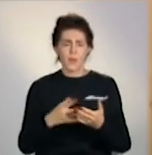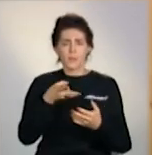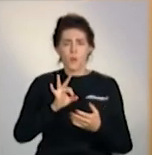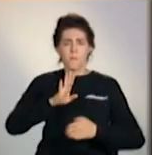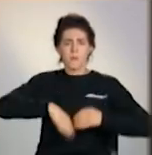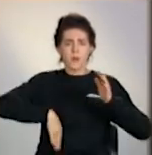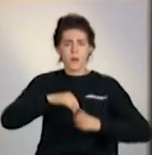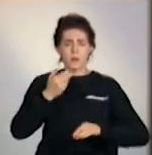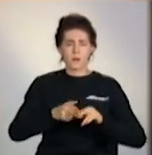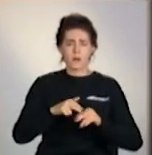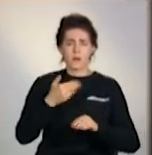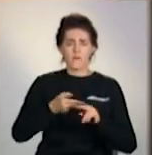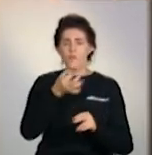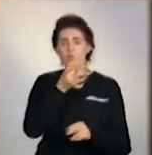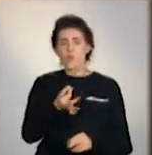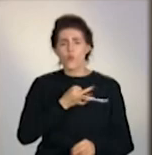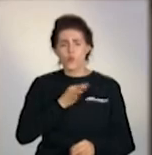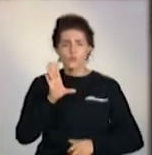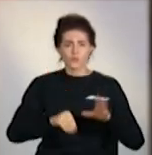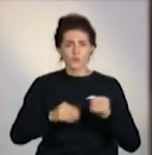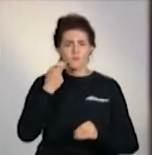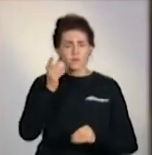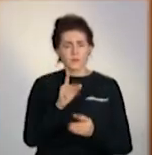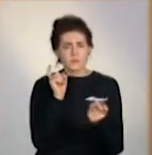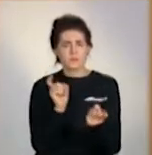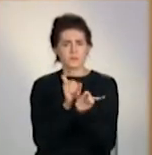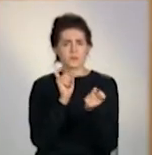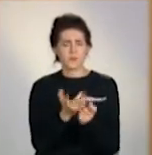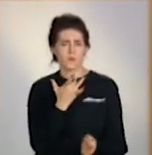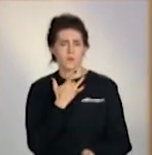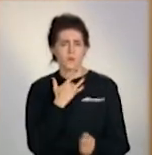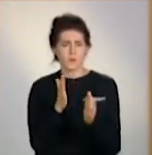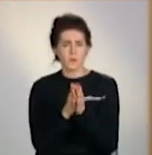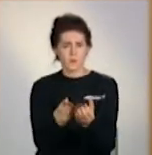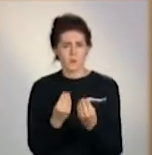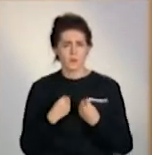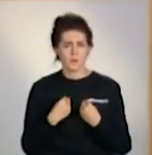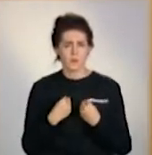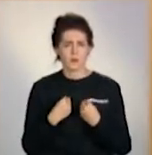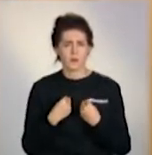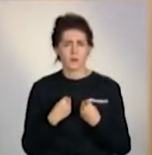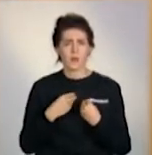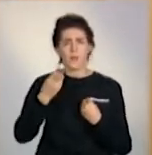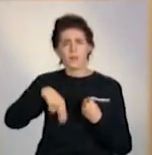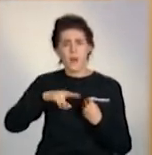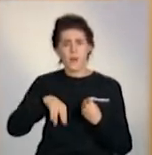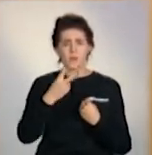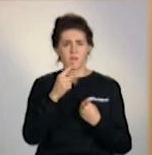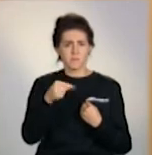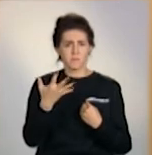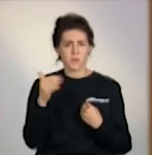в обонвідділку таких відомостей містяни домагаються зі скандалом. Ноябрь був полтори. А декабрь